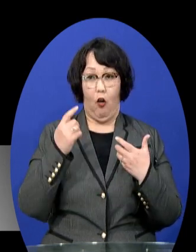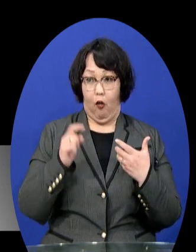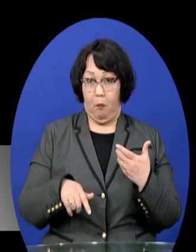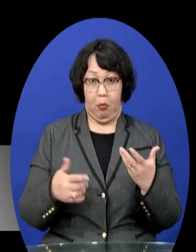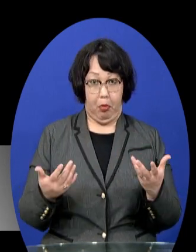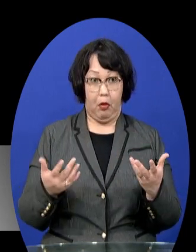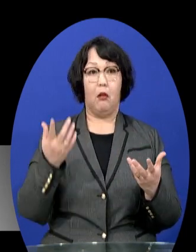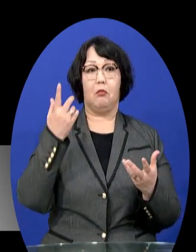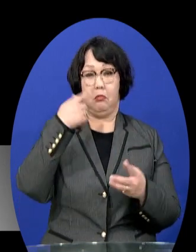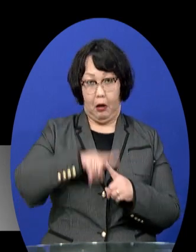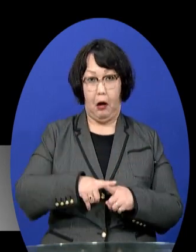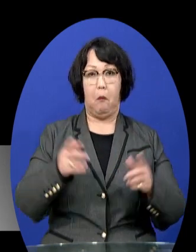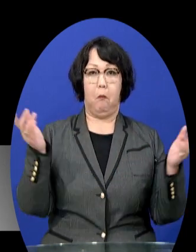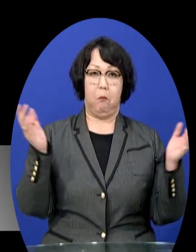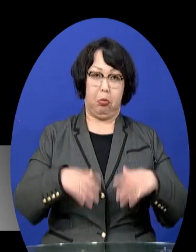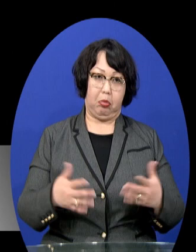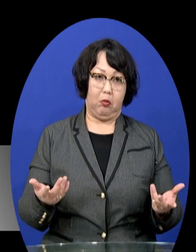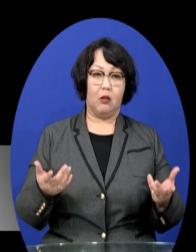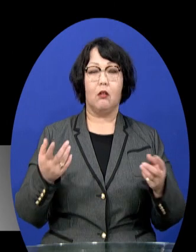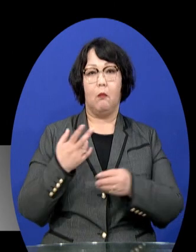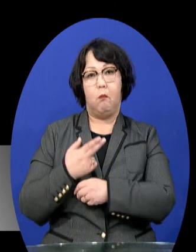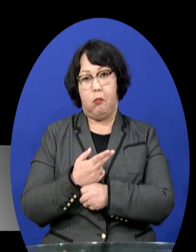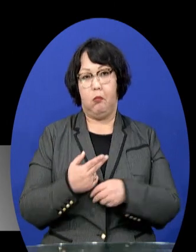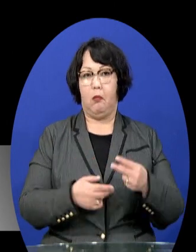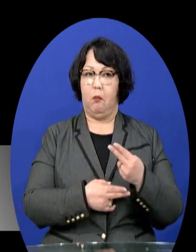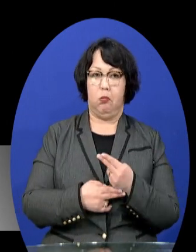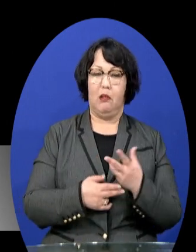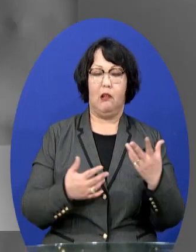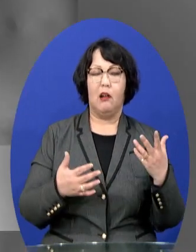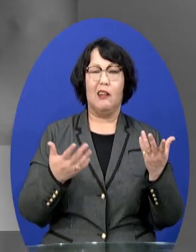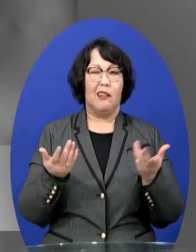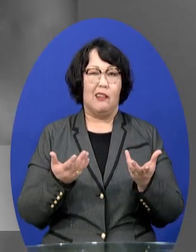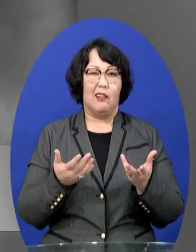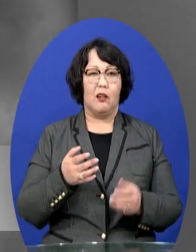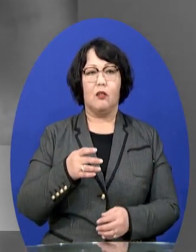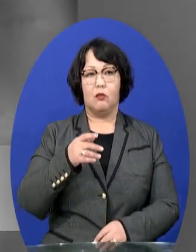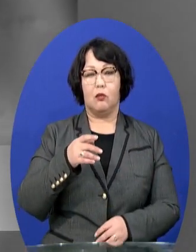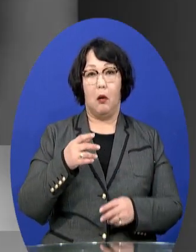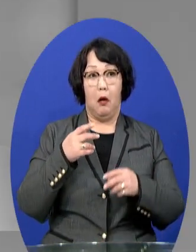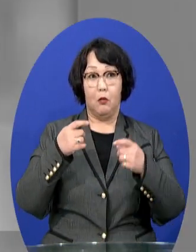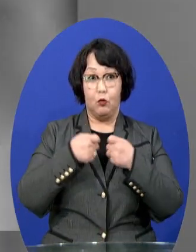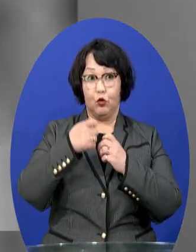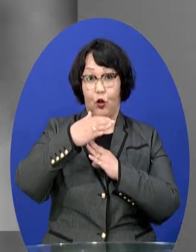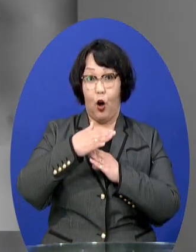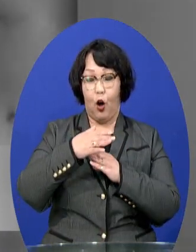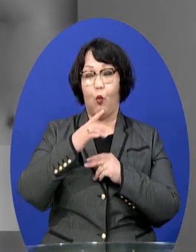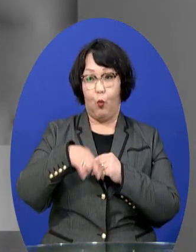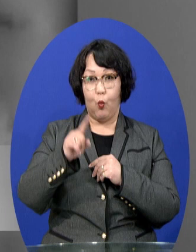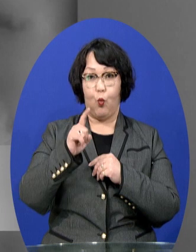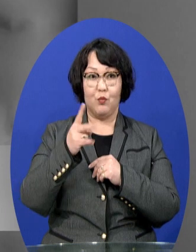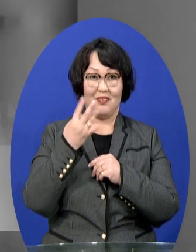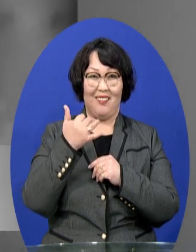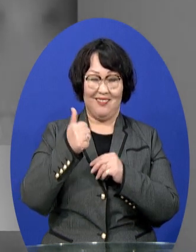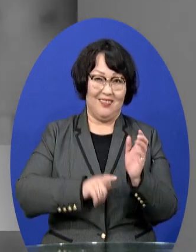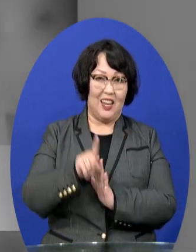энэ дэглэм дахин нуран унсан байна. Тодорхойлбол гал зогсоох дэглэм хүчин төгөлдөр хэрэгжиж эхэлсний дараа энэ